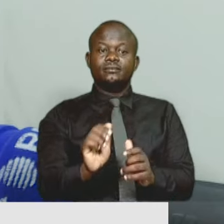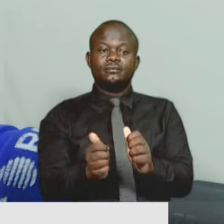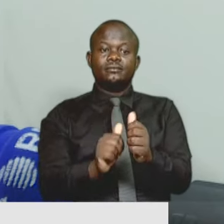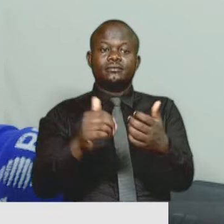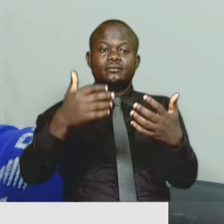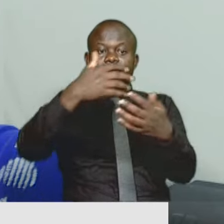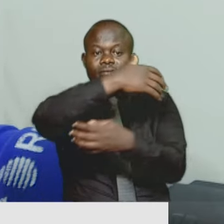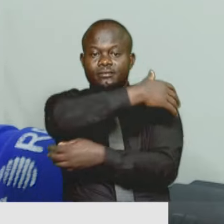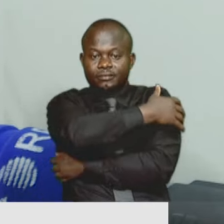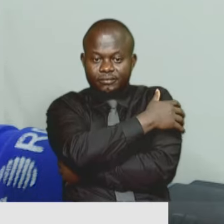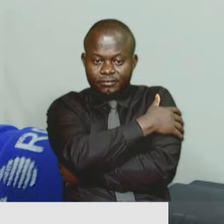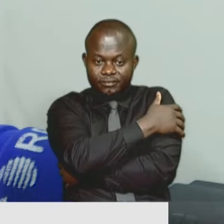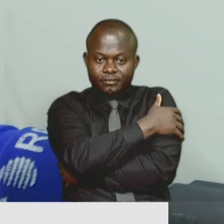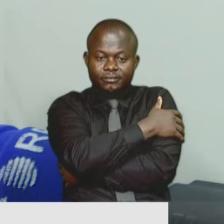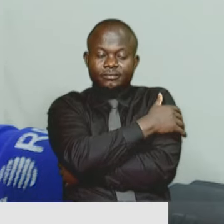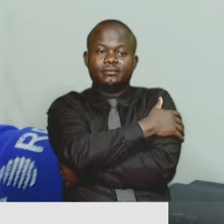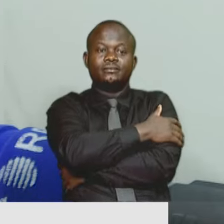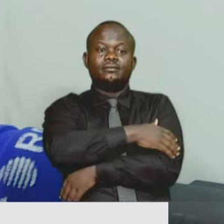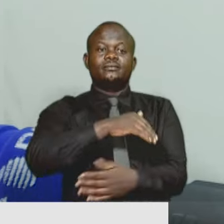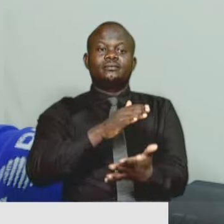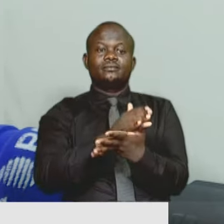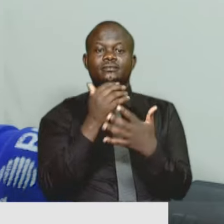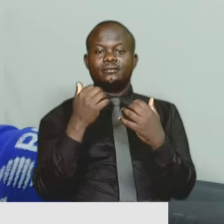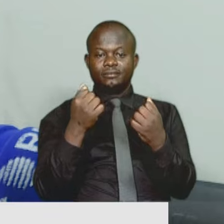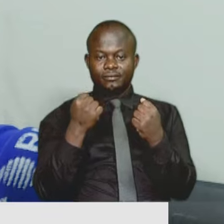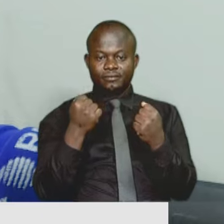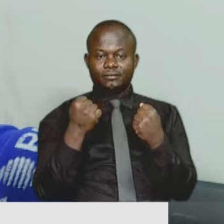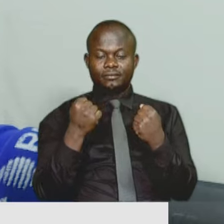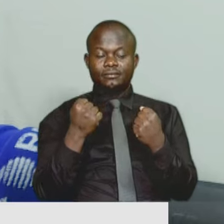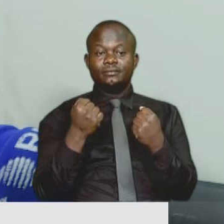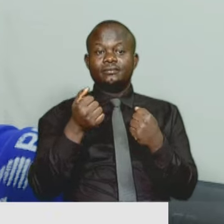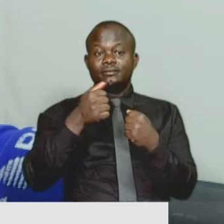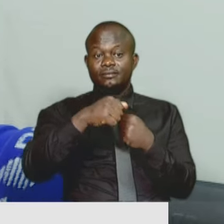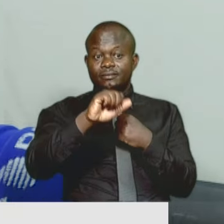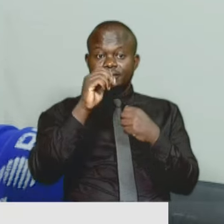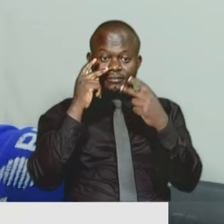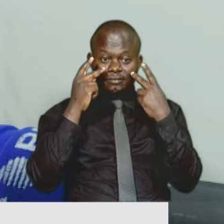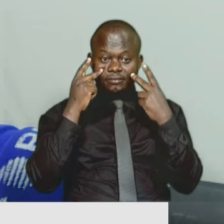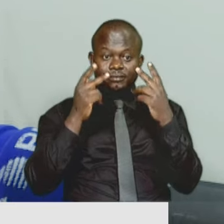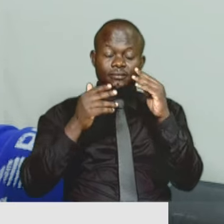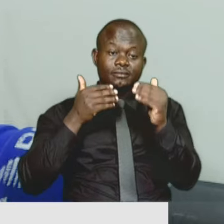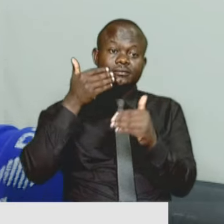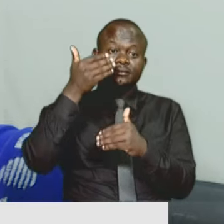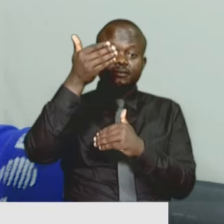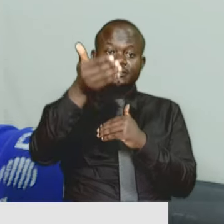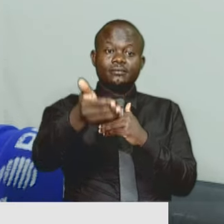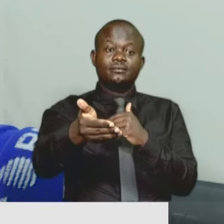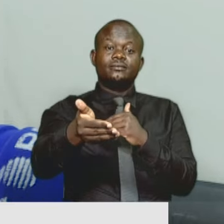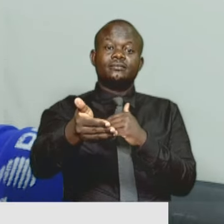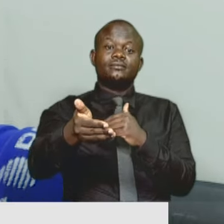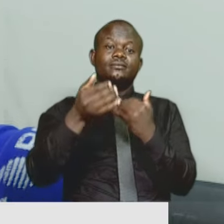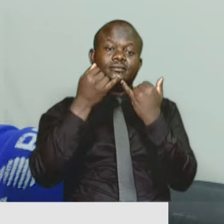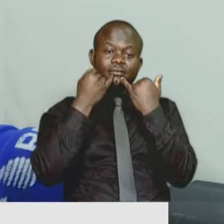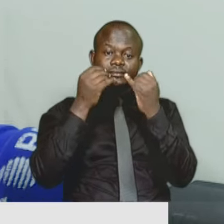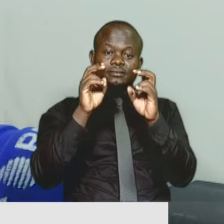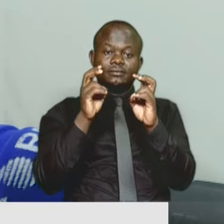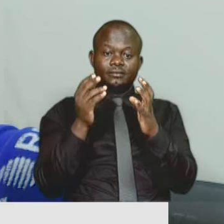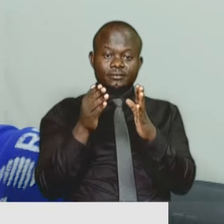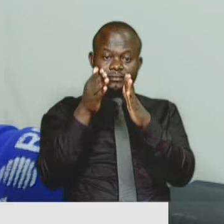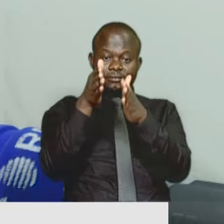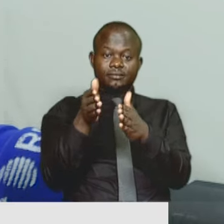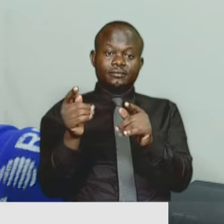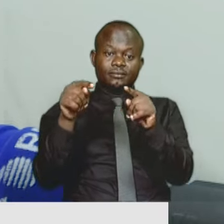turamuhobera tuti rwose ukomere bakabibona hanyuma noneho tukababwira tuti umuntu